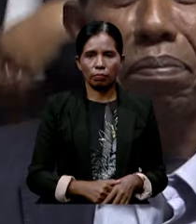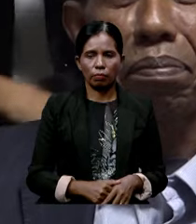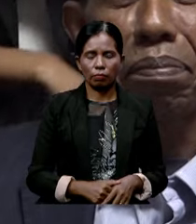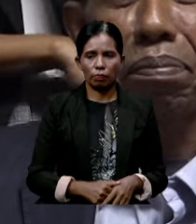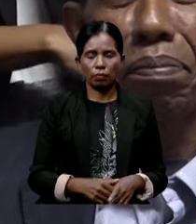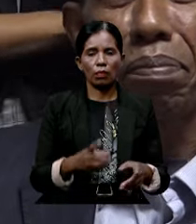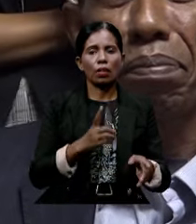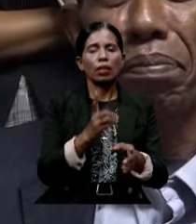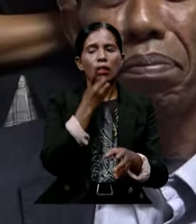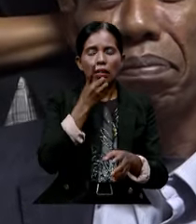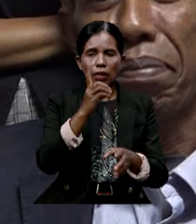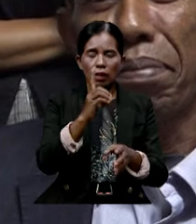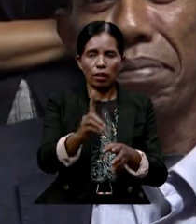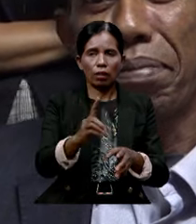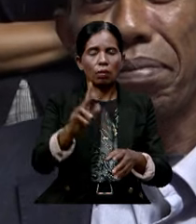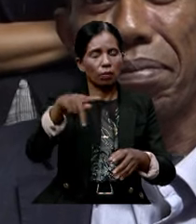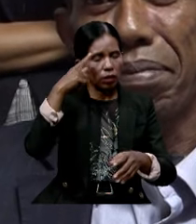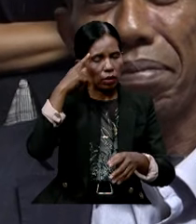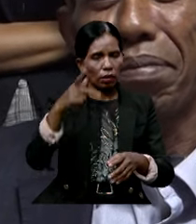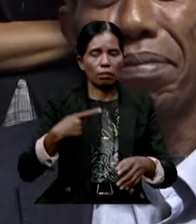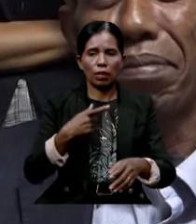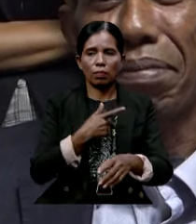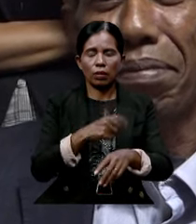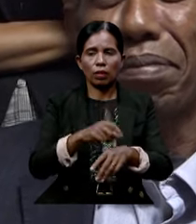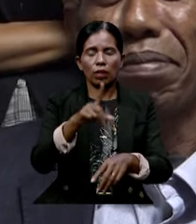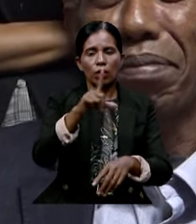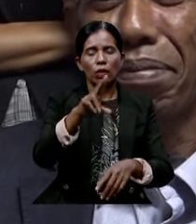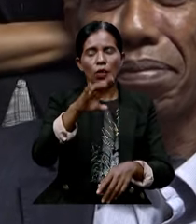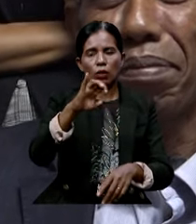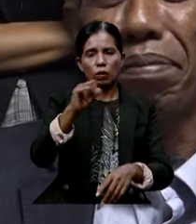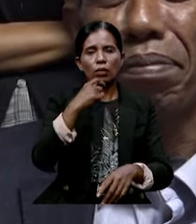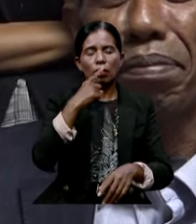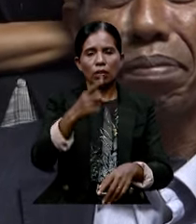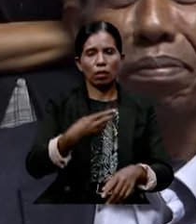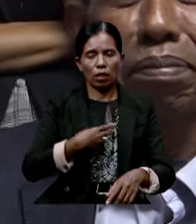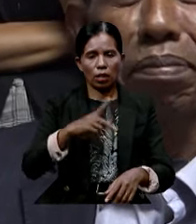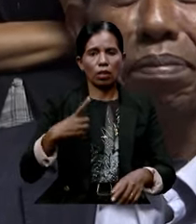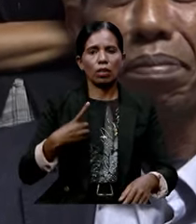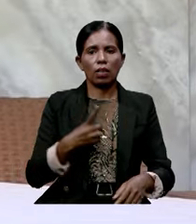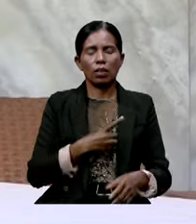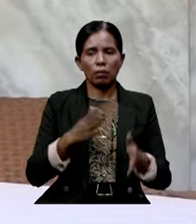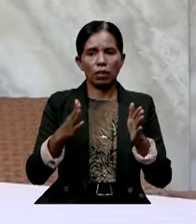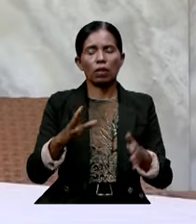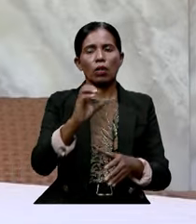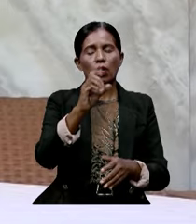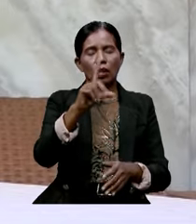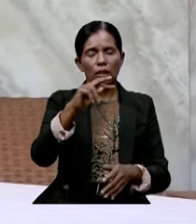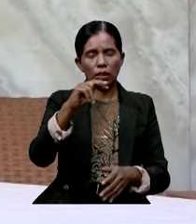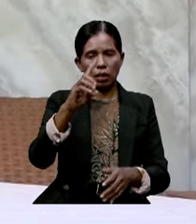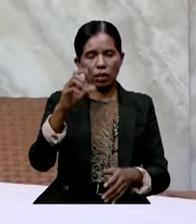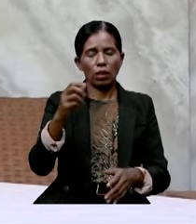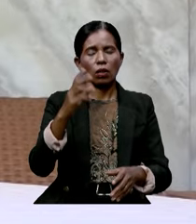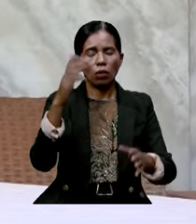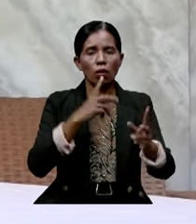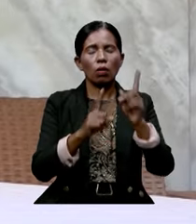Liusi declaración política parlamento, vice-sefi bancada junto Luis Roberto, lamenta ho atitudi deputada Olinda Guterres, nebe qualiasai